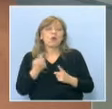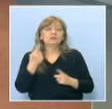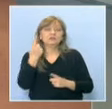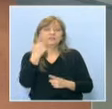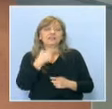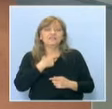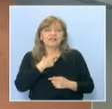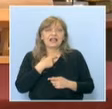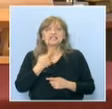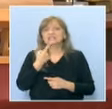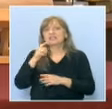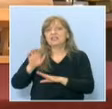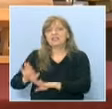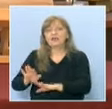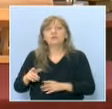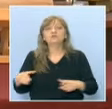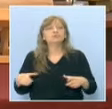за неговото семейство.